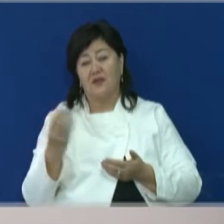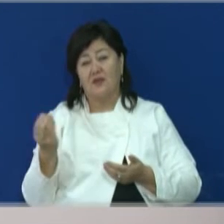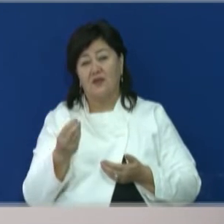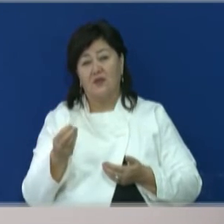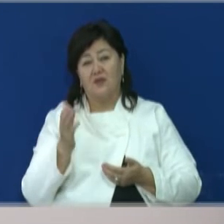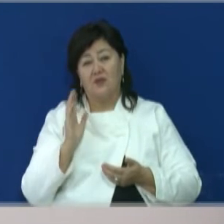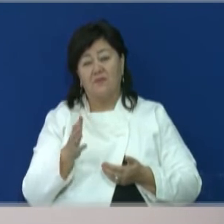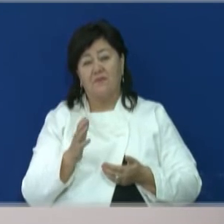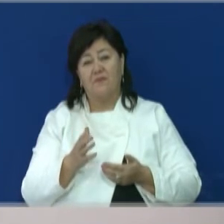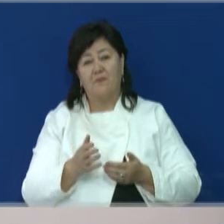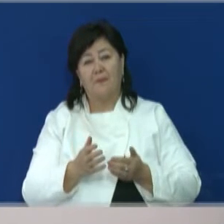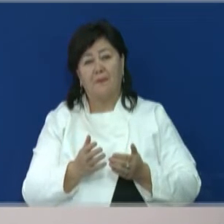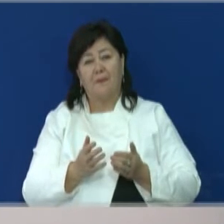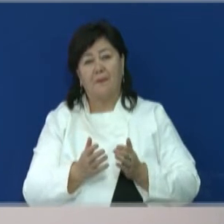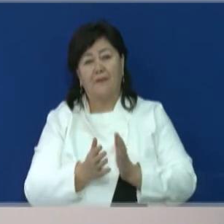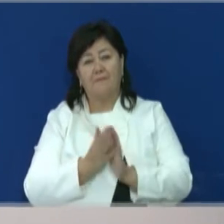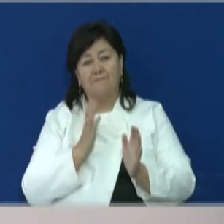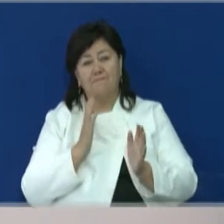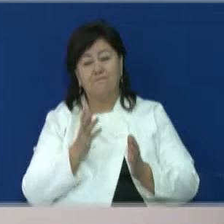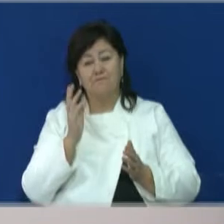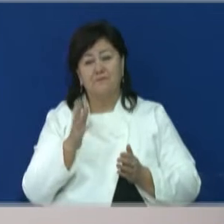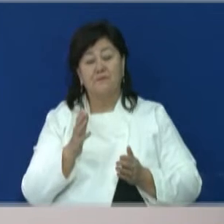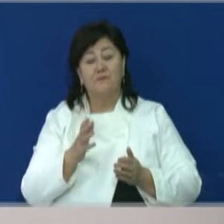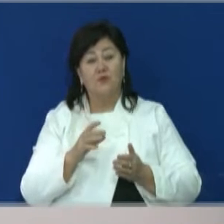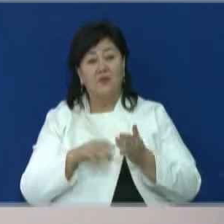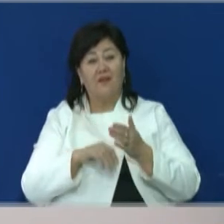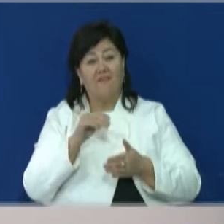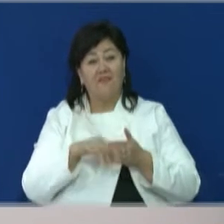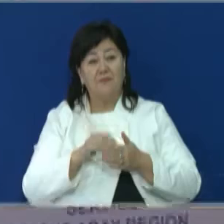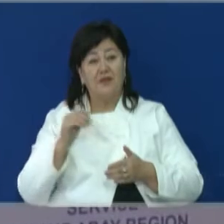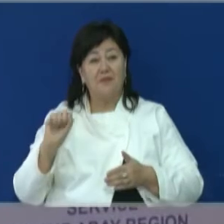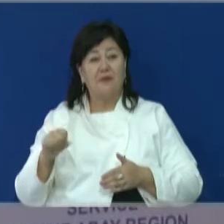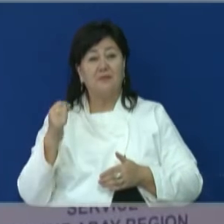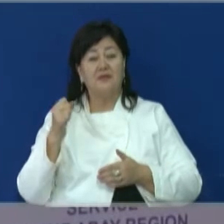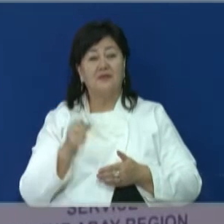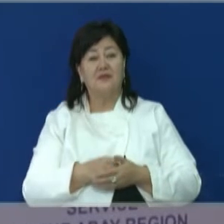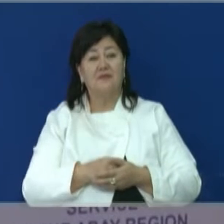әрі қайырымдылық керуені атқарушы комитеті жеңімпаздарды анықтайды.